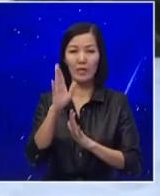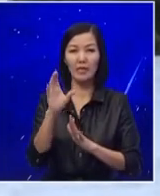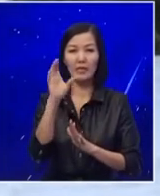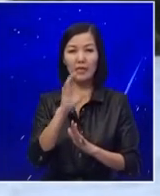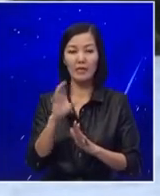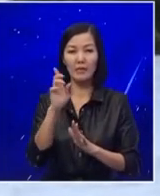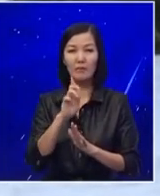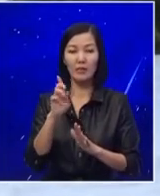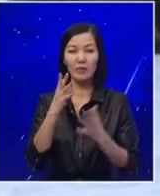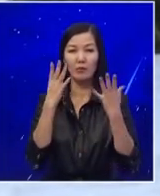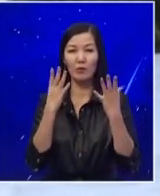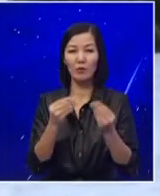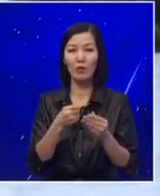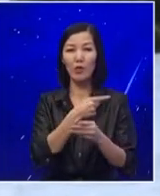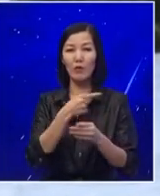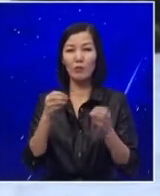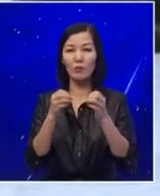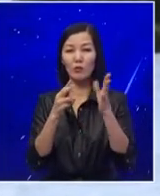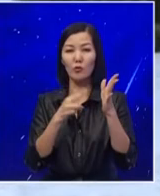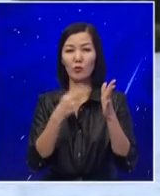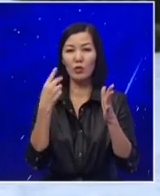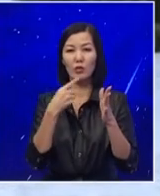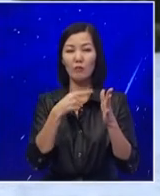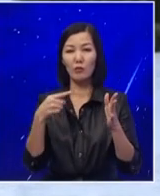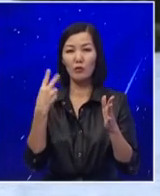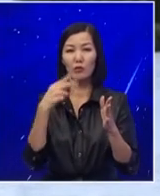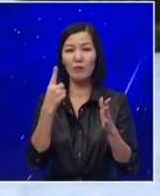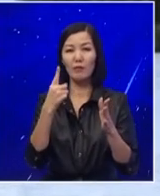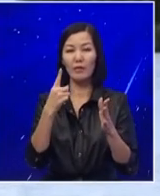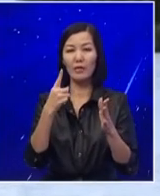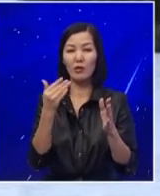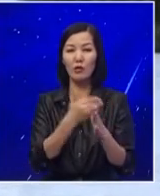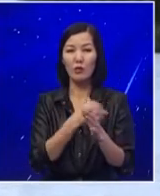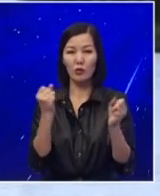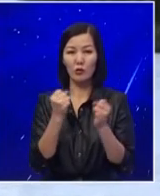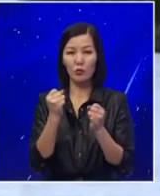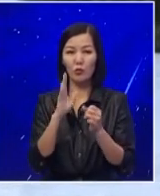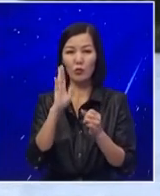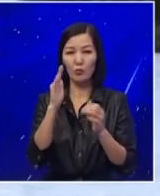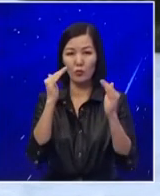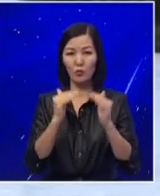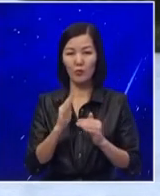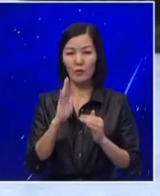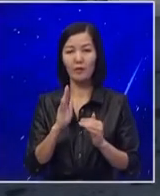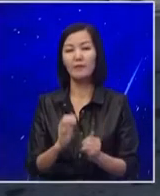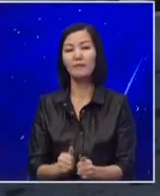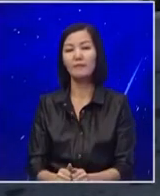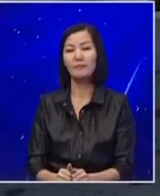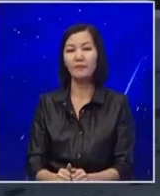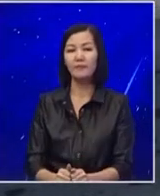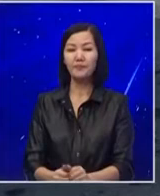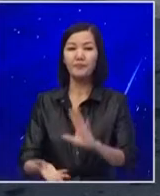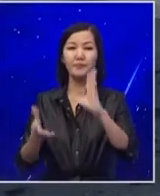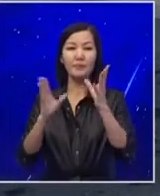Сәрсенбі, бейсенбі күндері минус 17, минус 21 градусқа дейін ауа температурасы төмендемек.